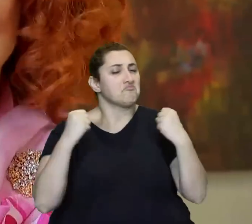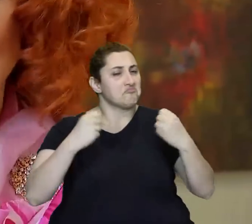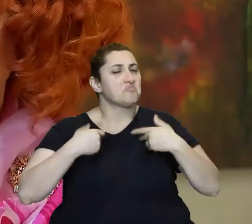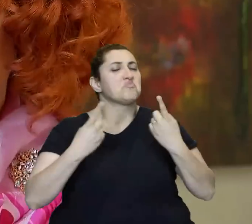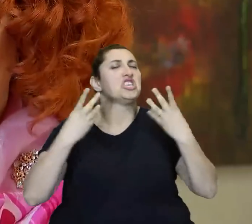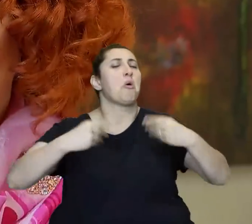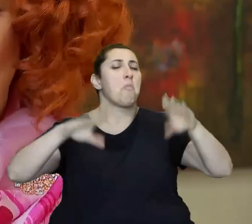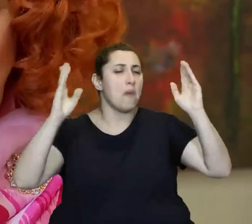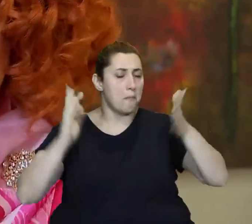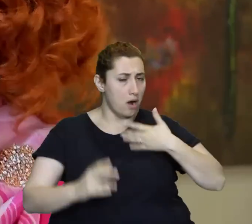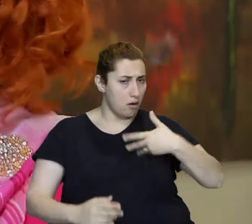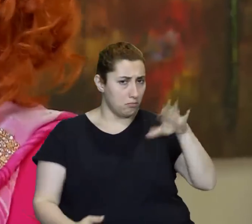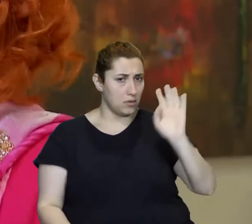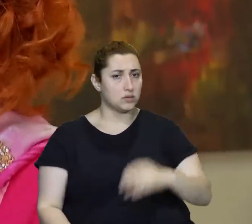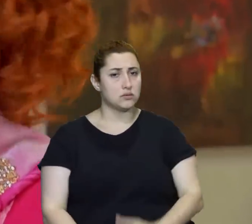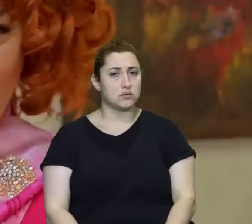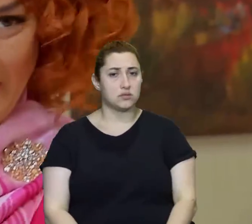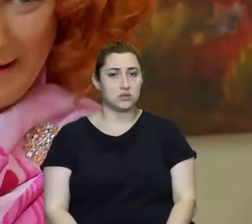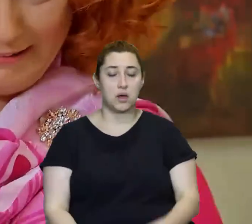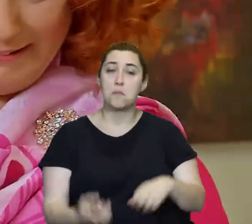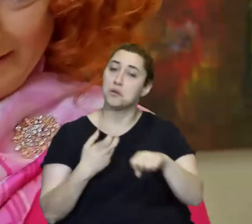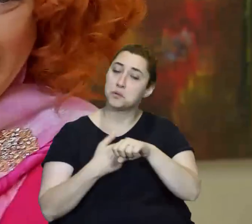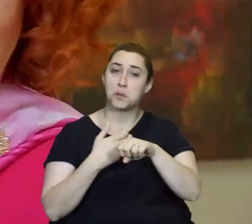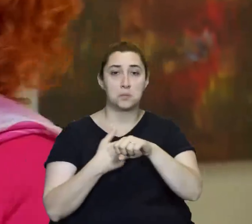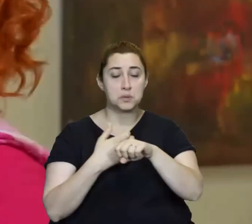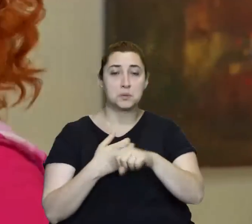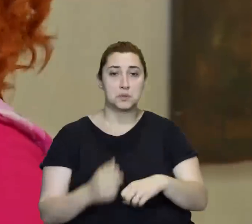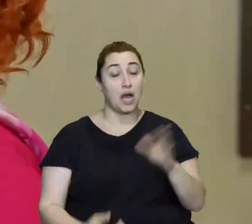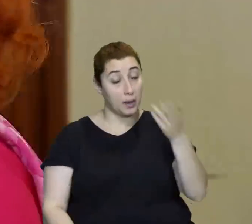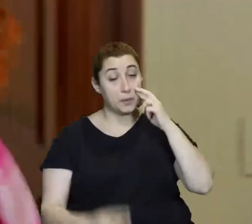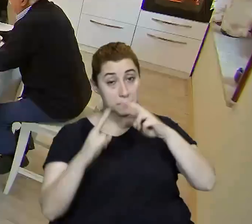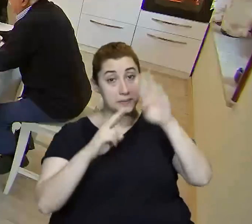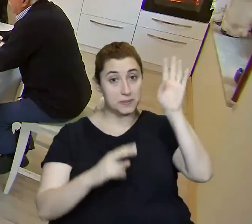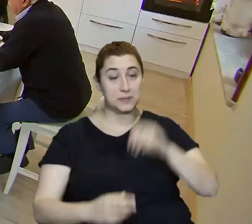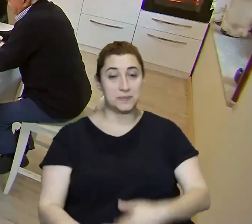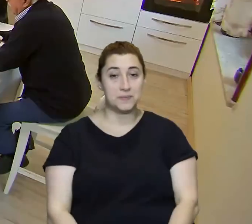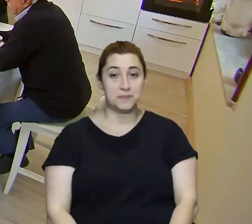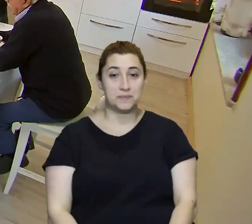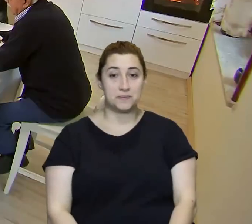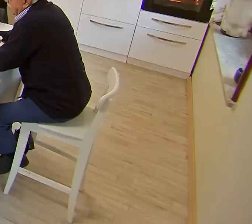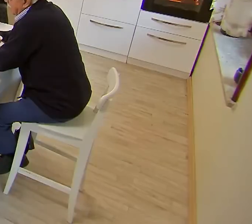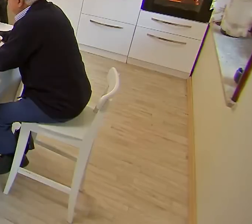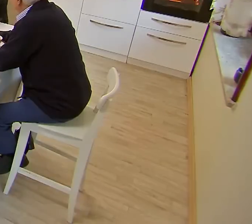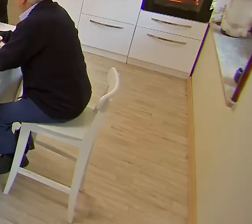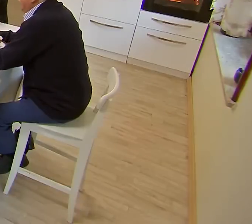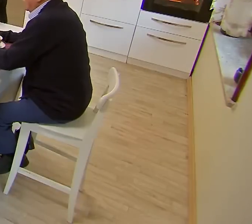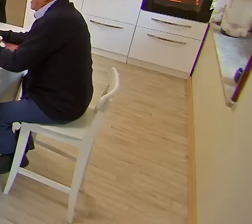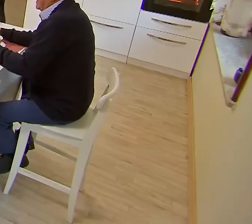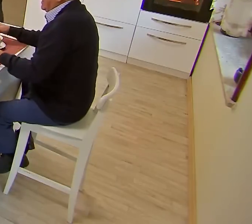ayol. Hiçbir şey olmaz, merak etmeyin. Maşallah, maşallah. Hadi görüşürüz. Yoğurt tabağıyla